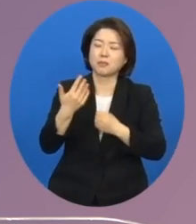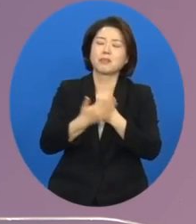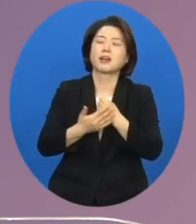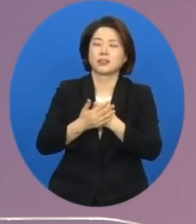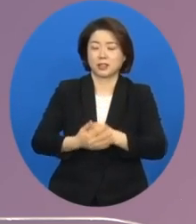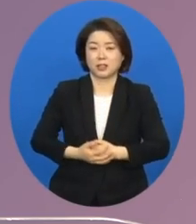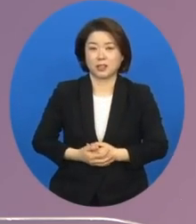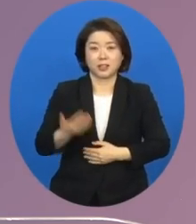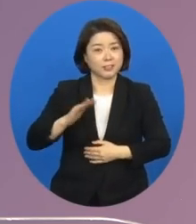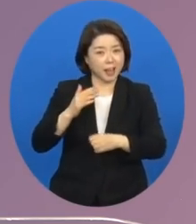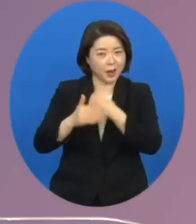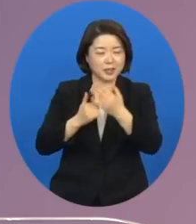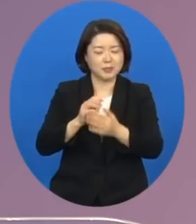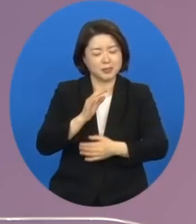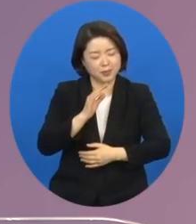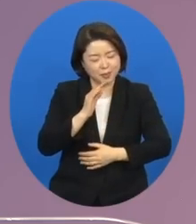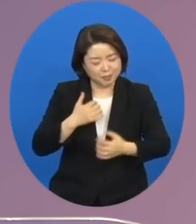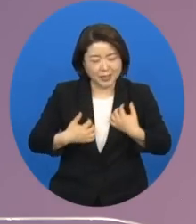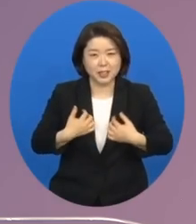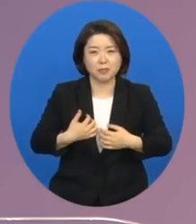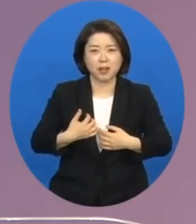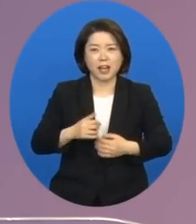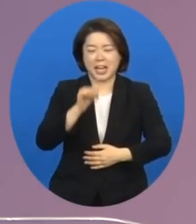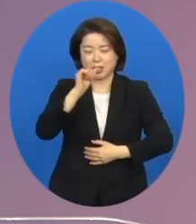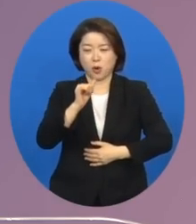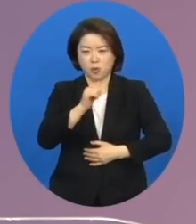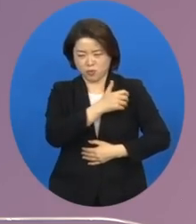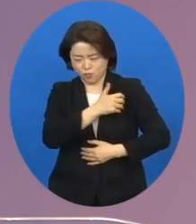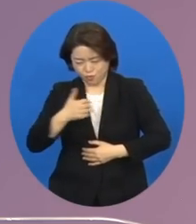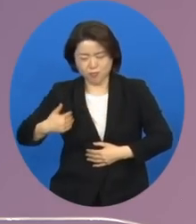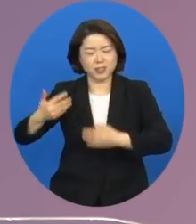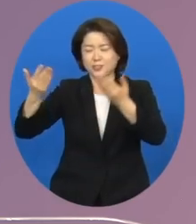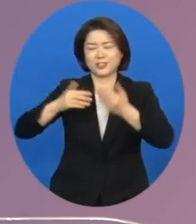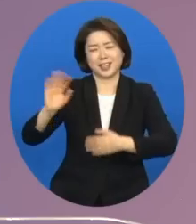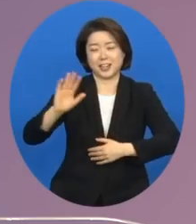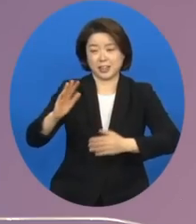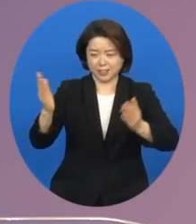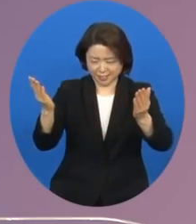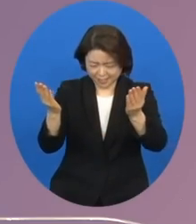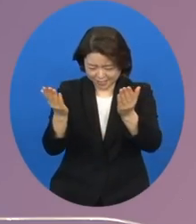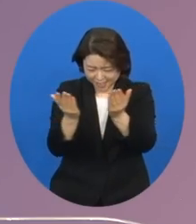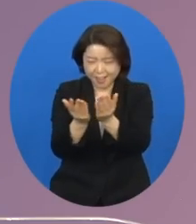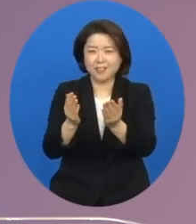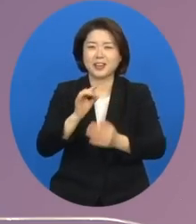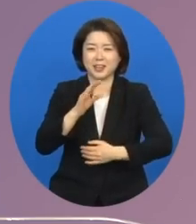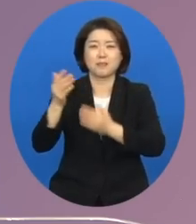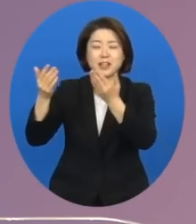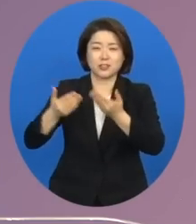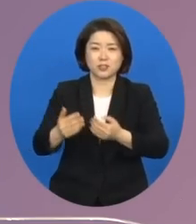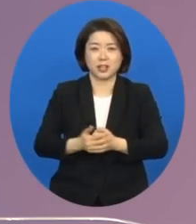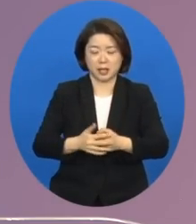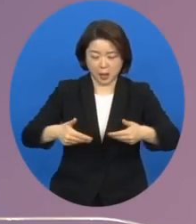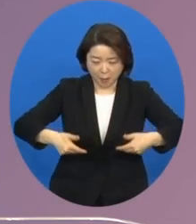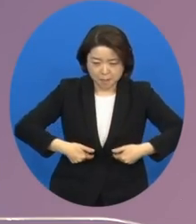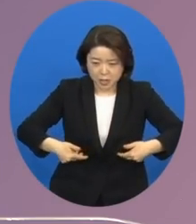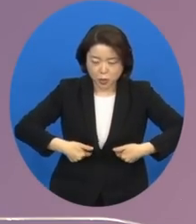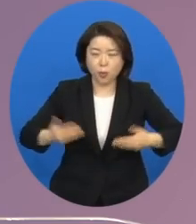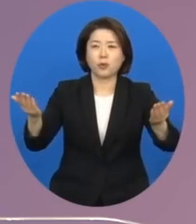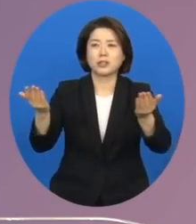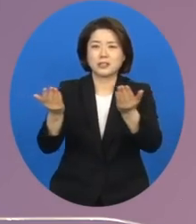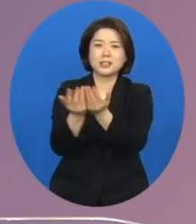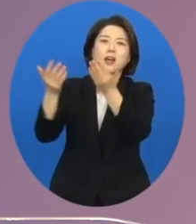재미있으신 분이에요 결코 넉넉히는 채우지 않으세요 그런데 필요를 채우세요